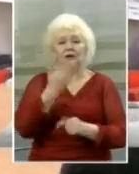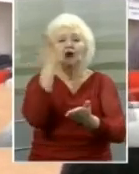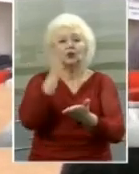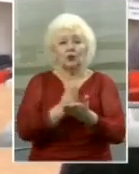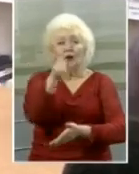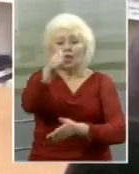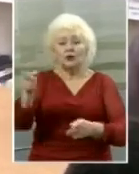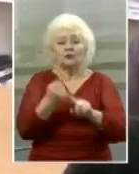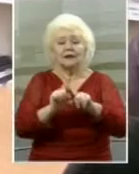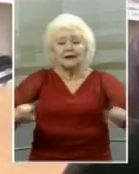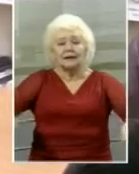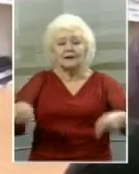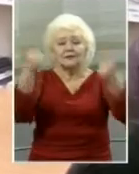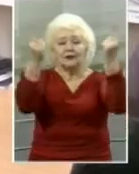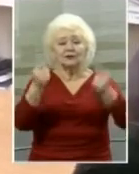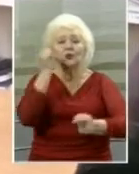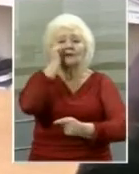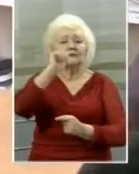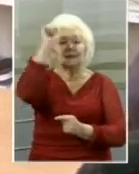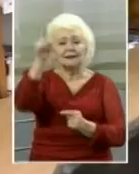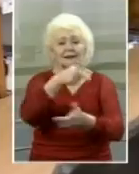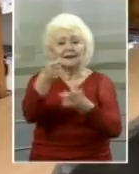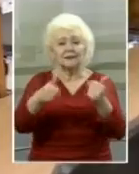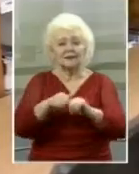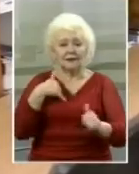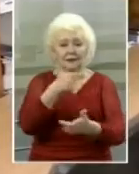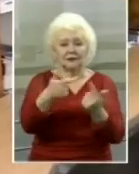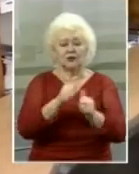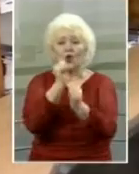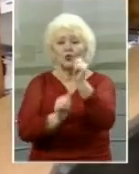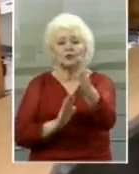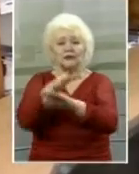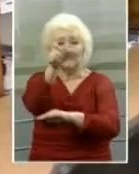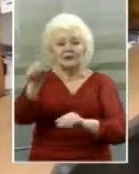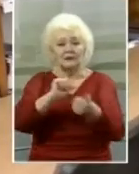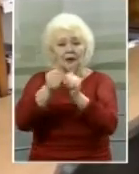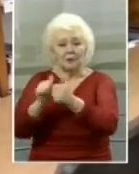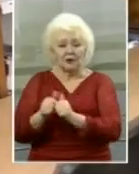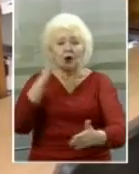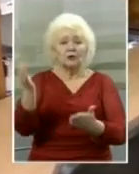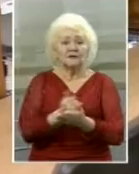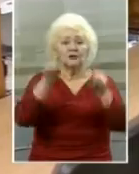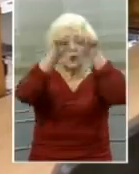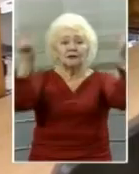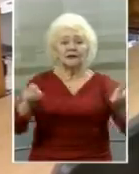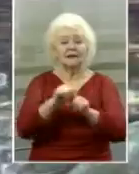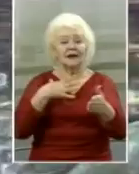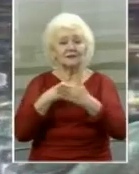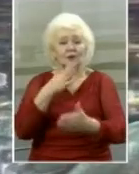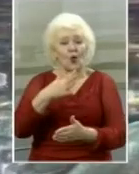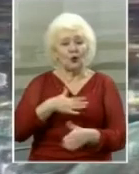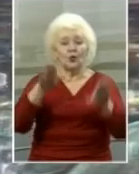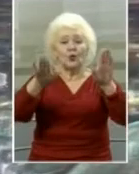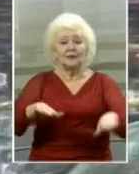які відтворюють старинні місця нашого місця. Кожен з відвідувачів бібліотеки знайшов на картинах своє улюблене